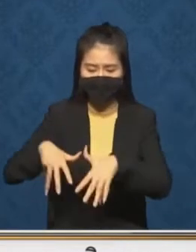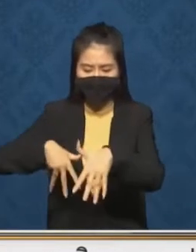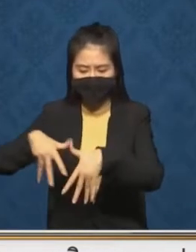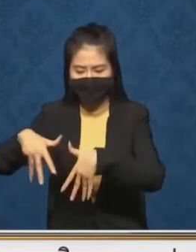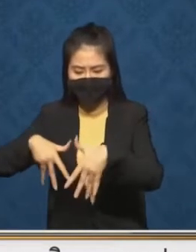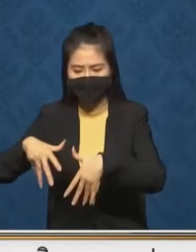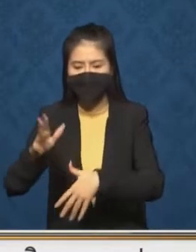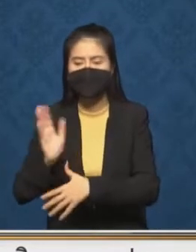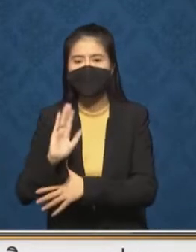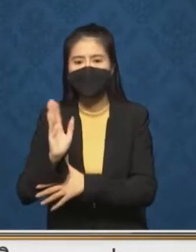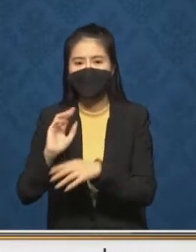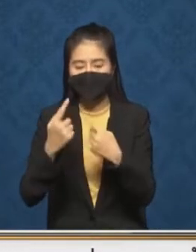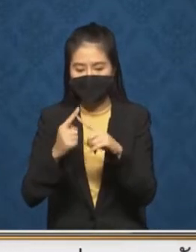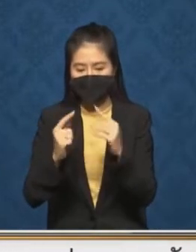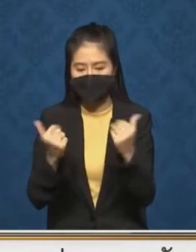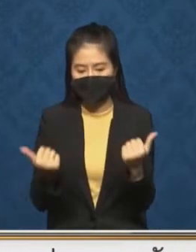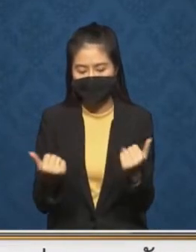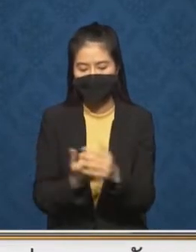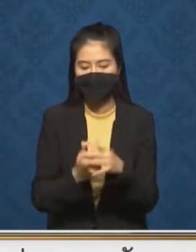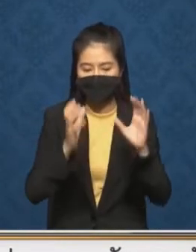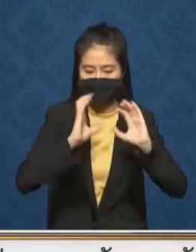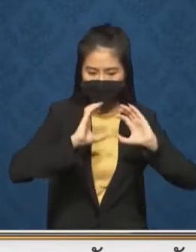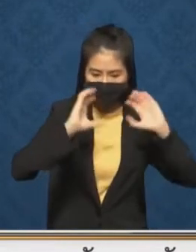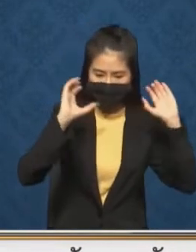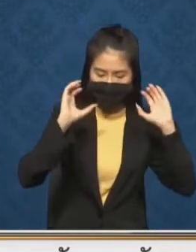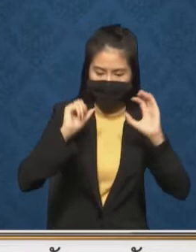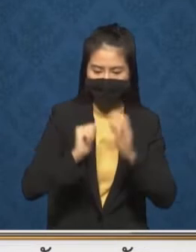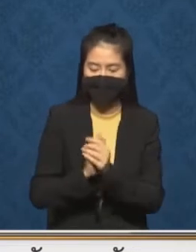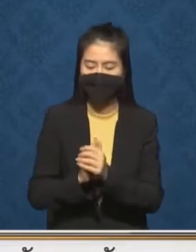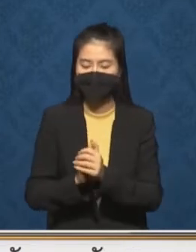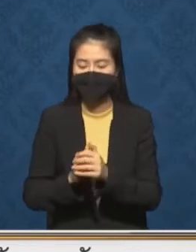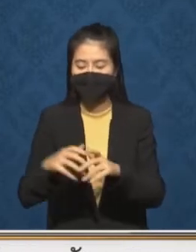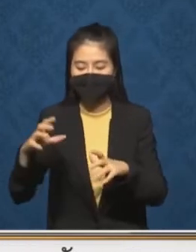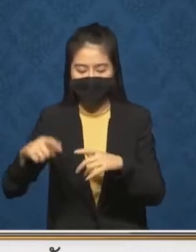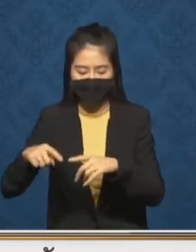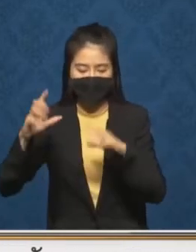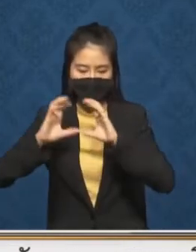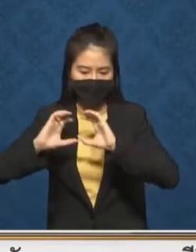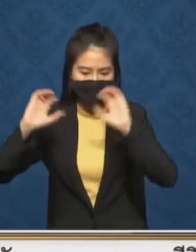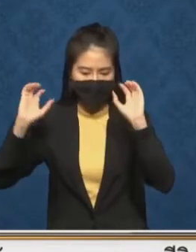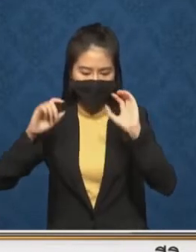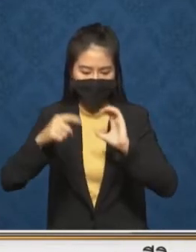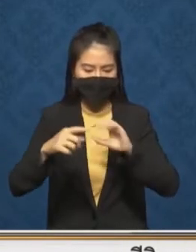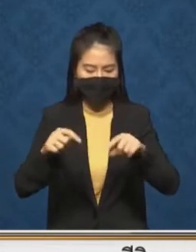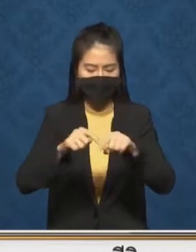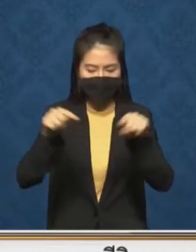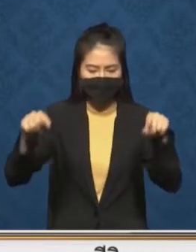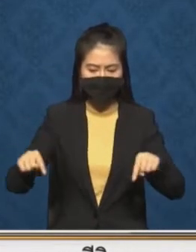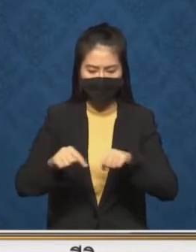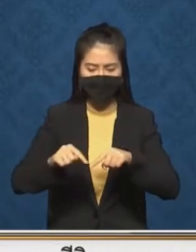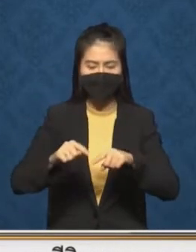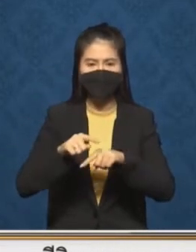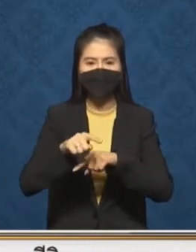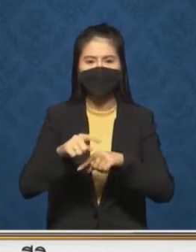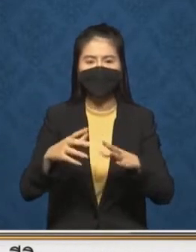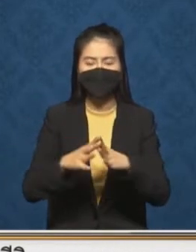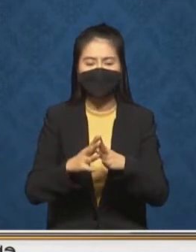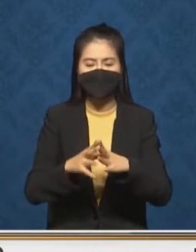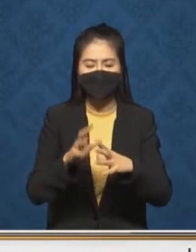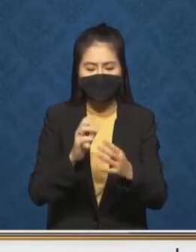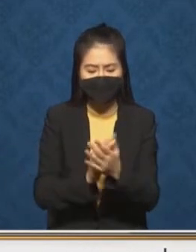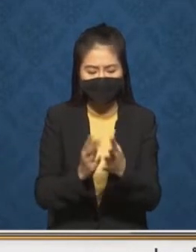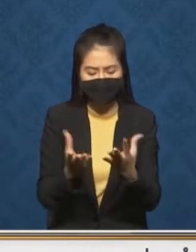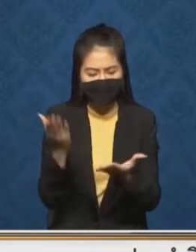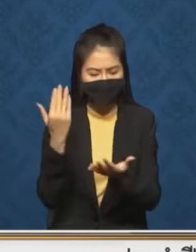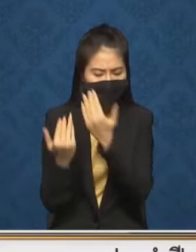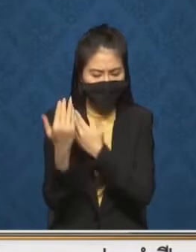หน่วยงานรฐกันเองมีข้อมูทไม่ตรงงั้นกรณีทผมพูดถึงเป็เหตุททำให้รัฐบาล